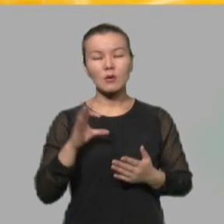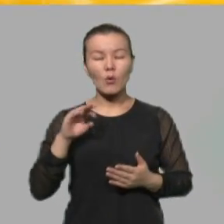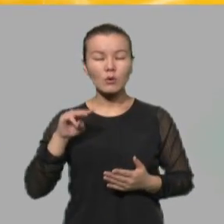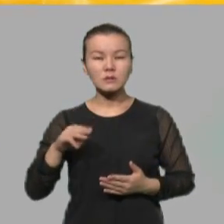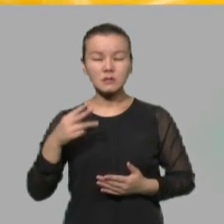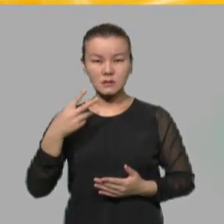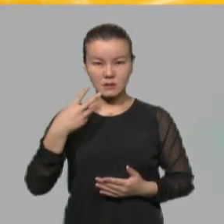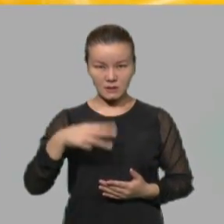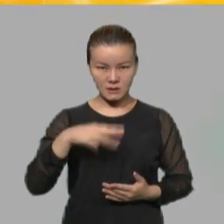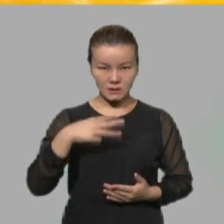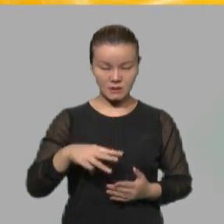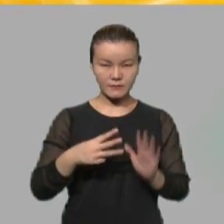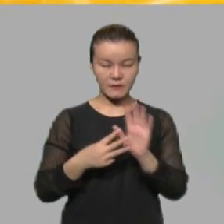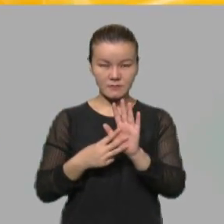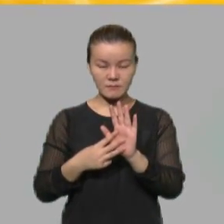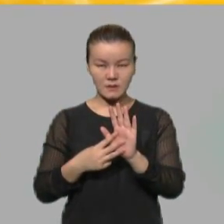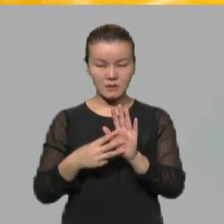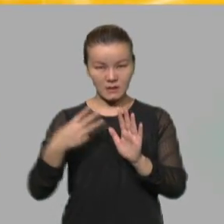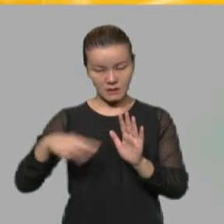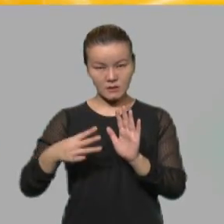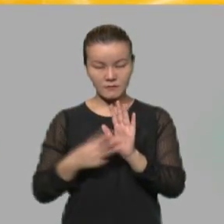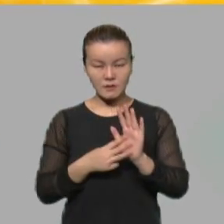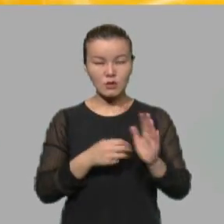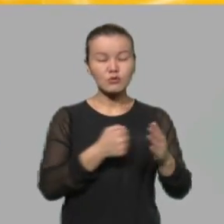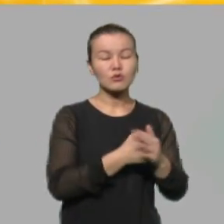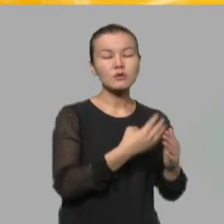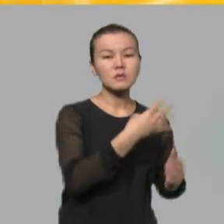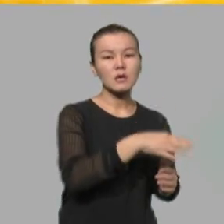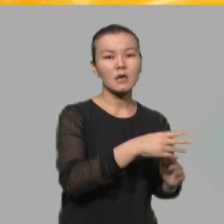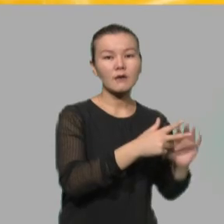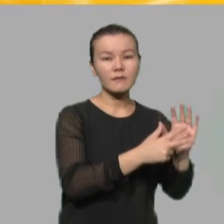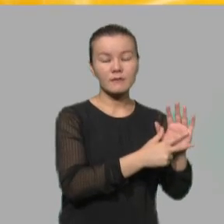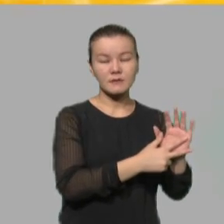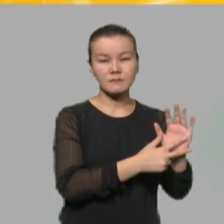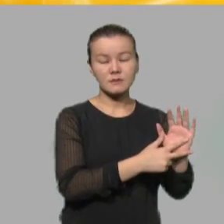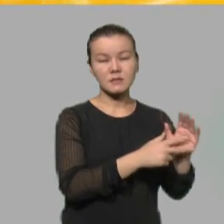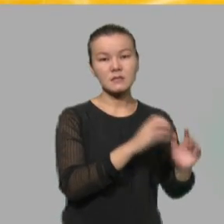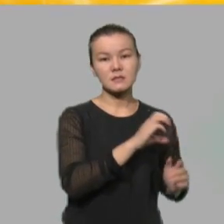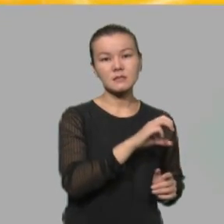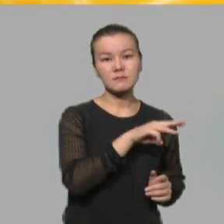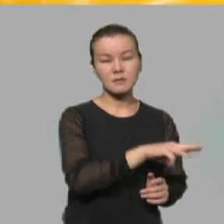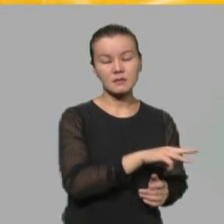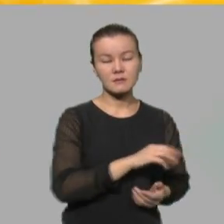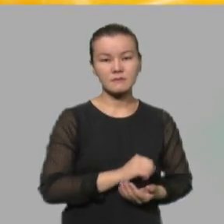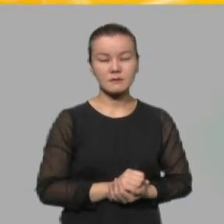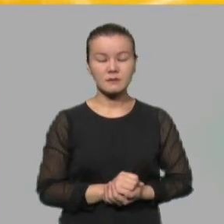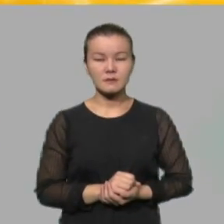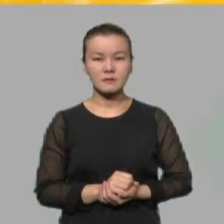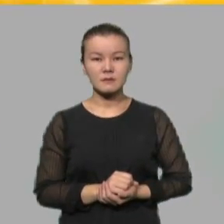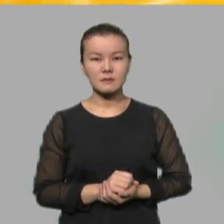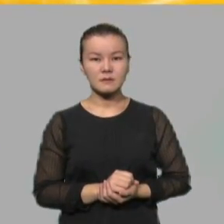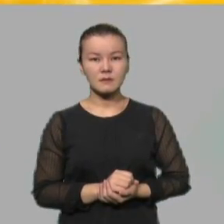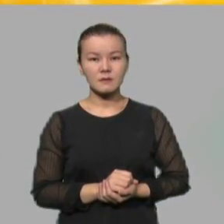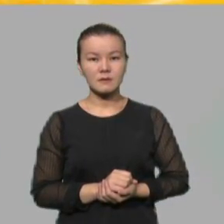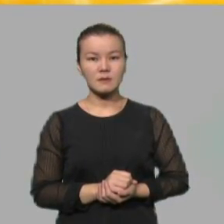Примерно от 38 до 46 сантиметров.